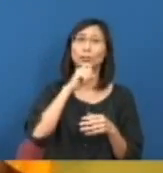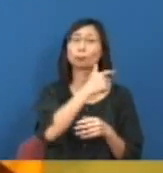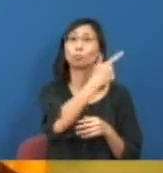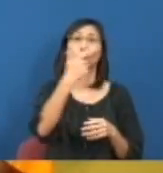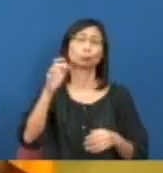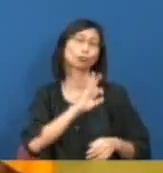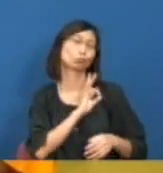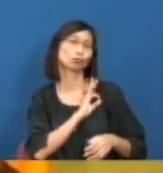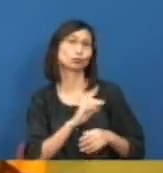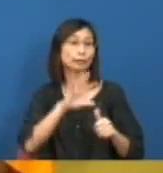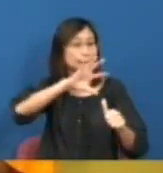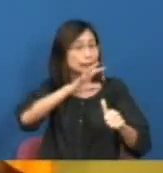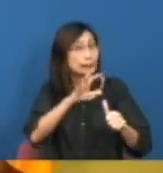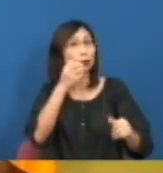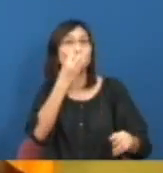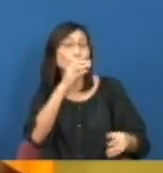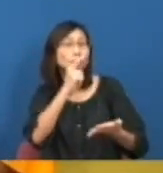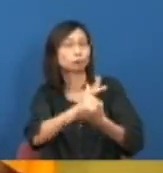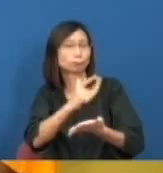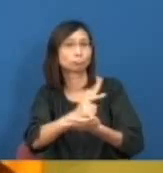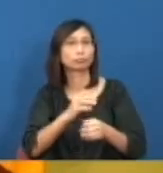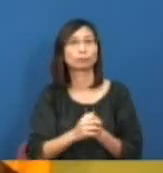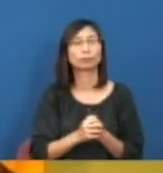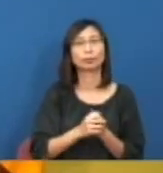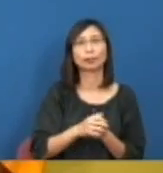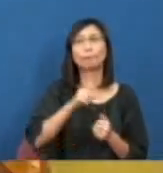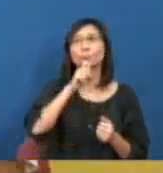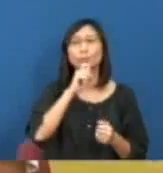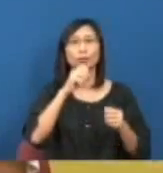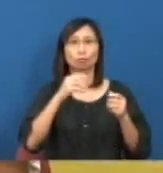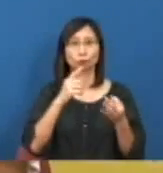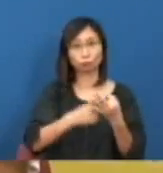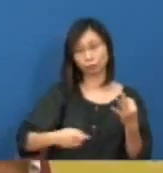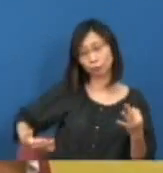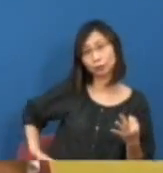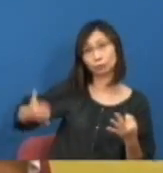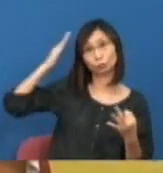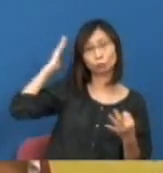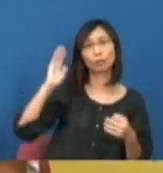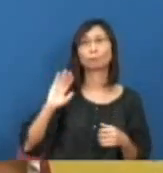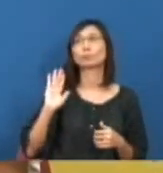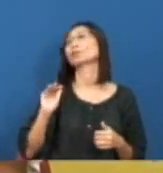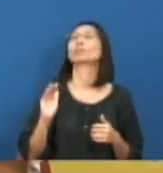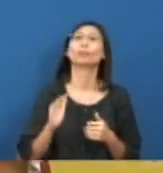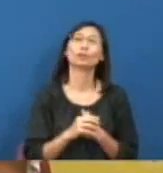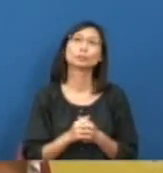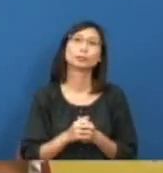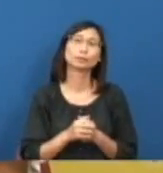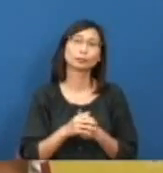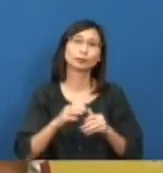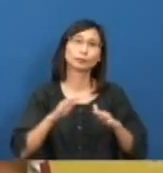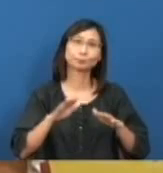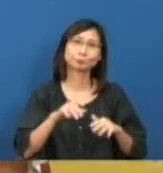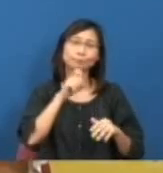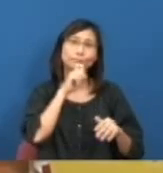影響力，咁所以好大程度上點解揾即係司徒華？ 即係佢可以穩定到其實以教師做輻射嘅話，就即使一部